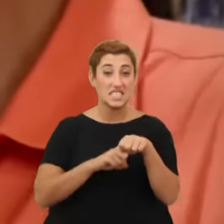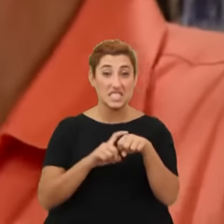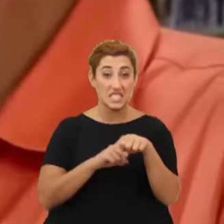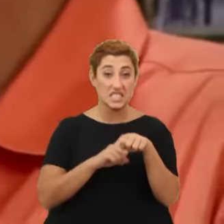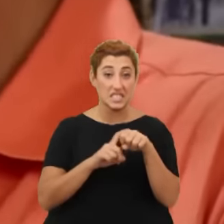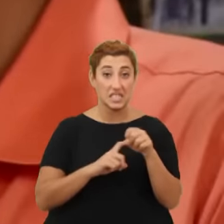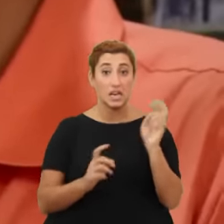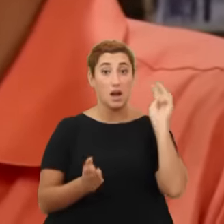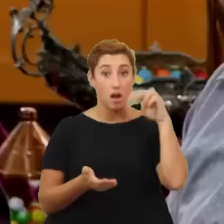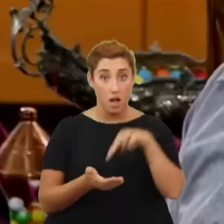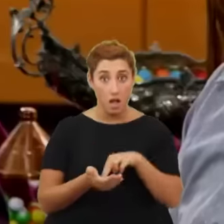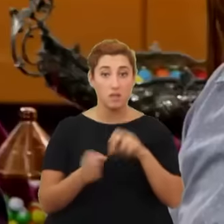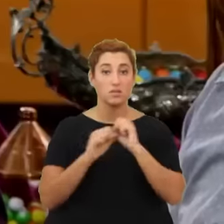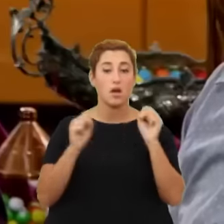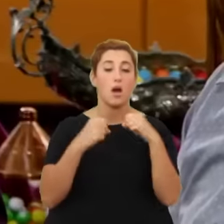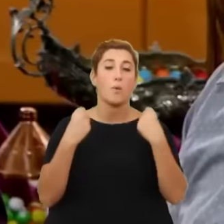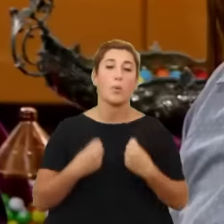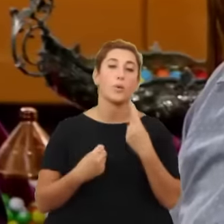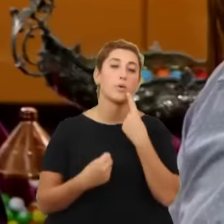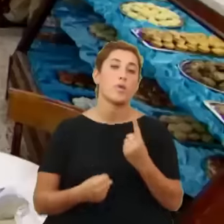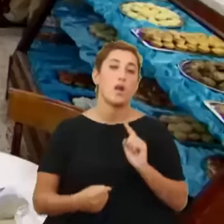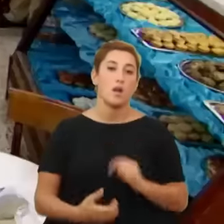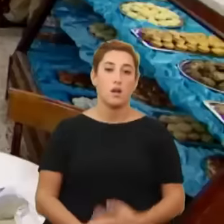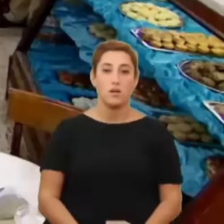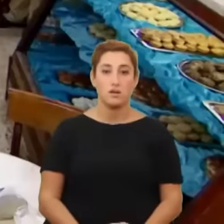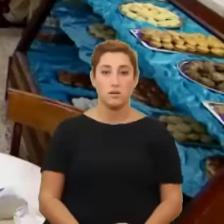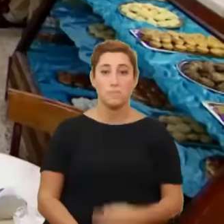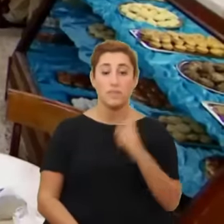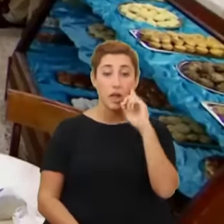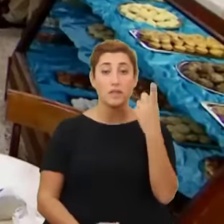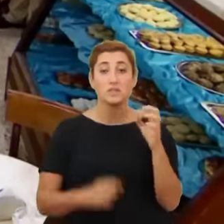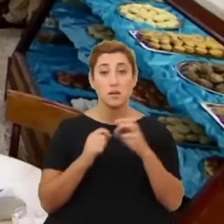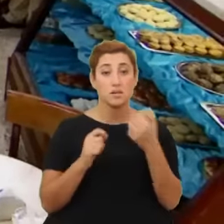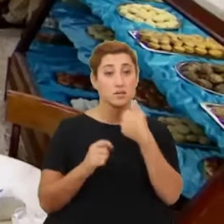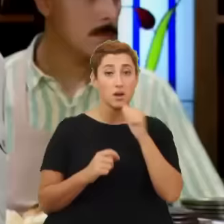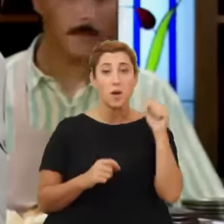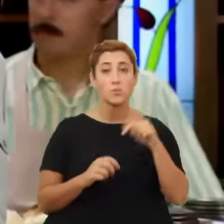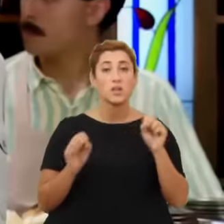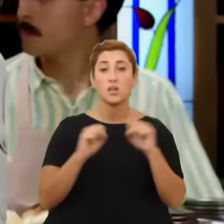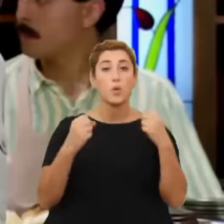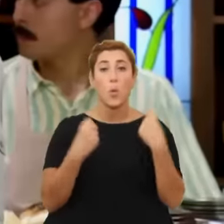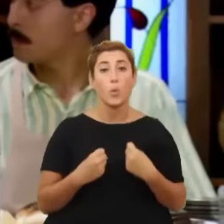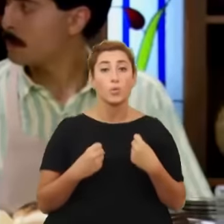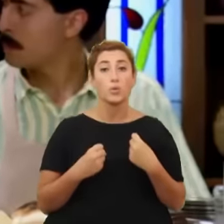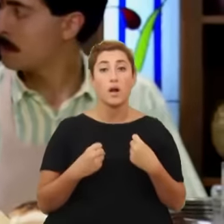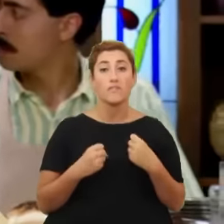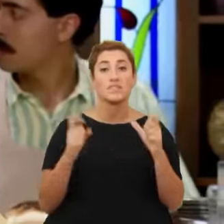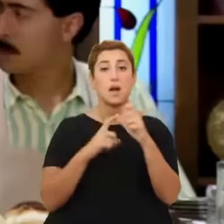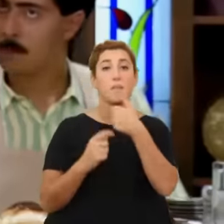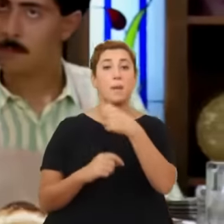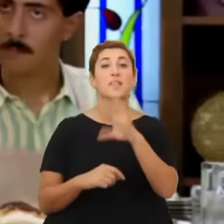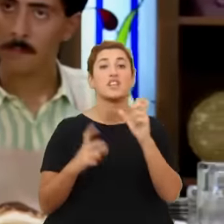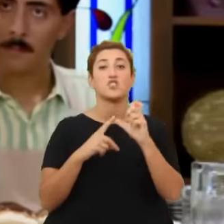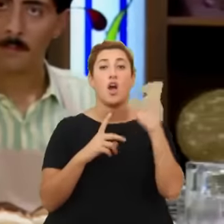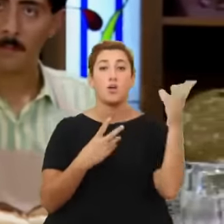Öfkeyle kalkan zararlı oturur. Yalnız Basri abi, burada zararlı oturan Sami abi